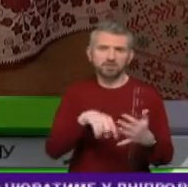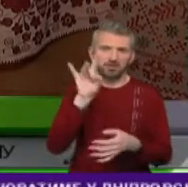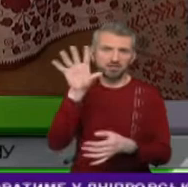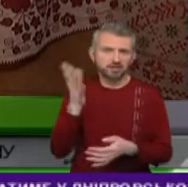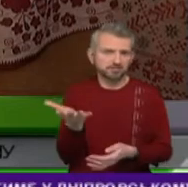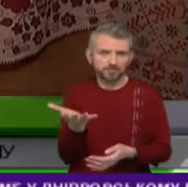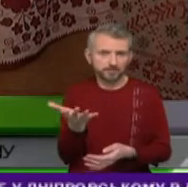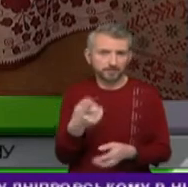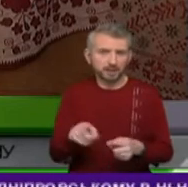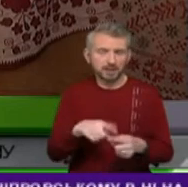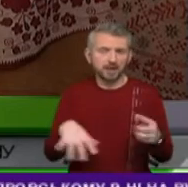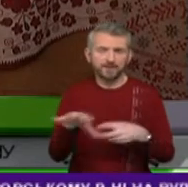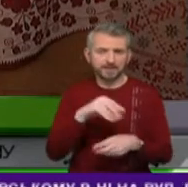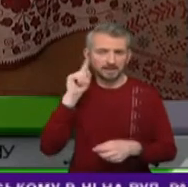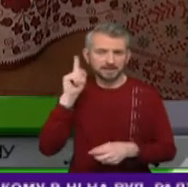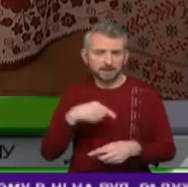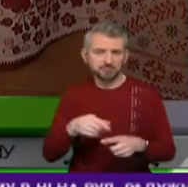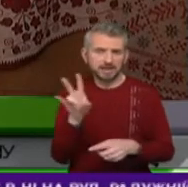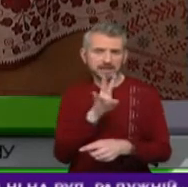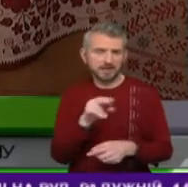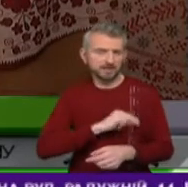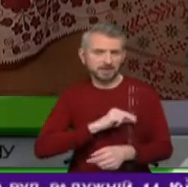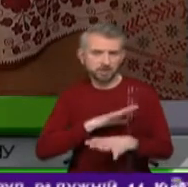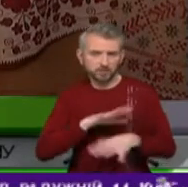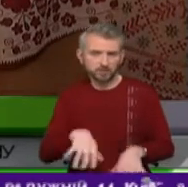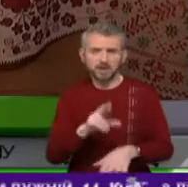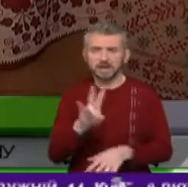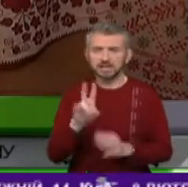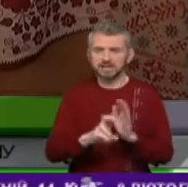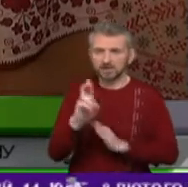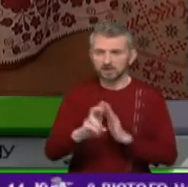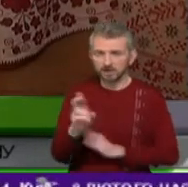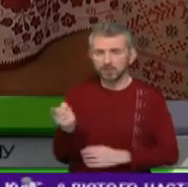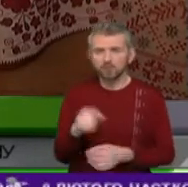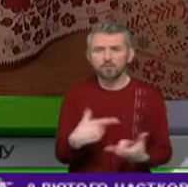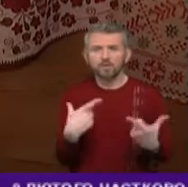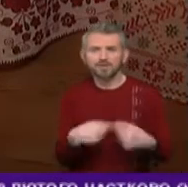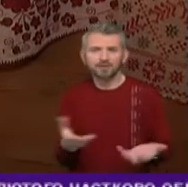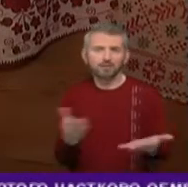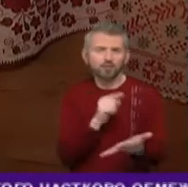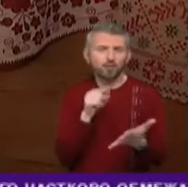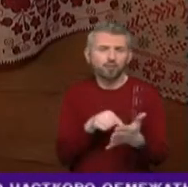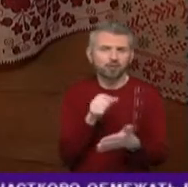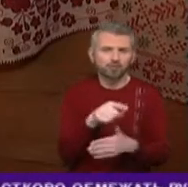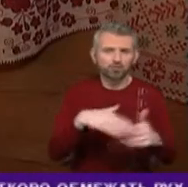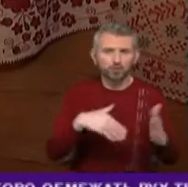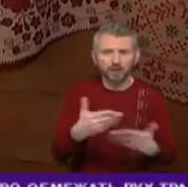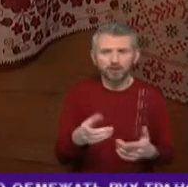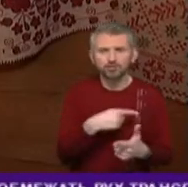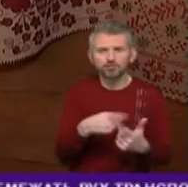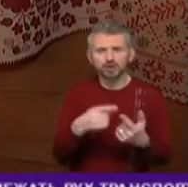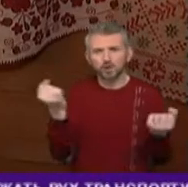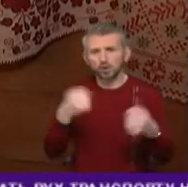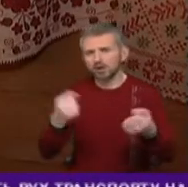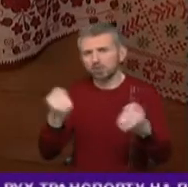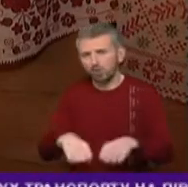тобто це все, знаєте, церкви ж не працювали як церкви, тому десь якось попало до неї, чи тоді, ну, чи